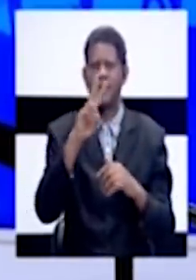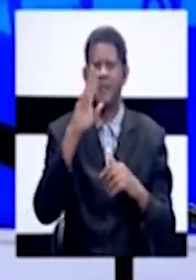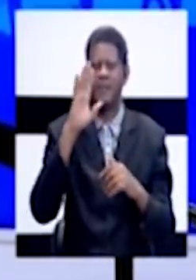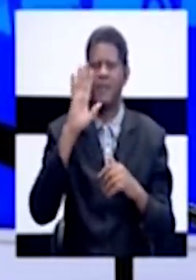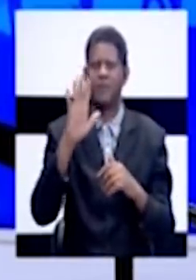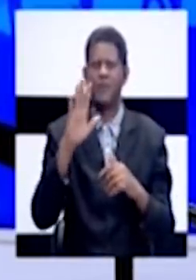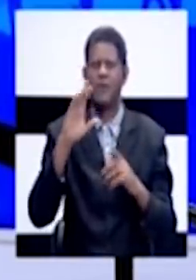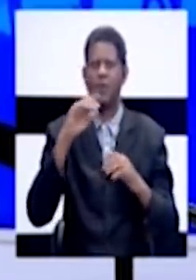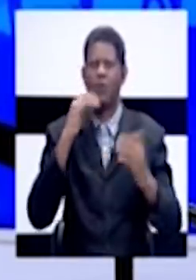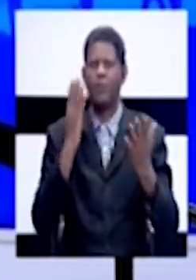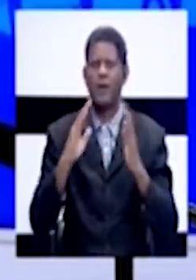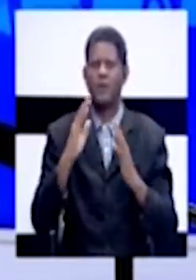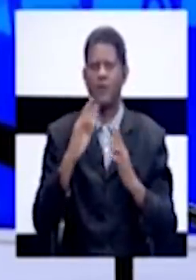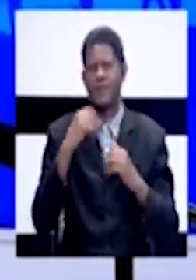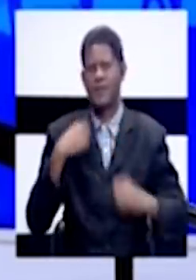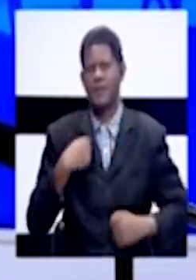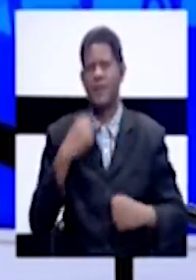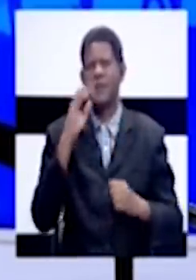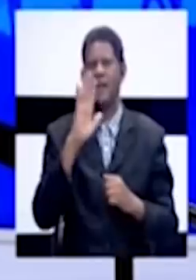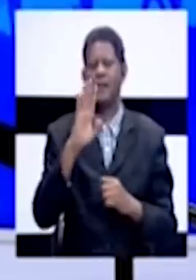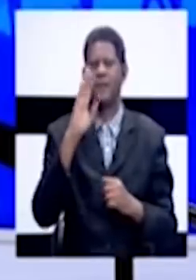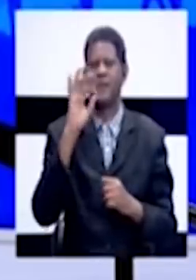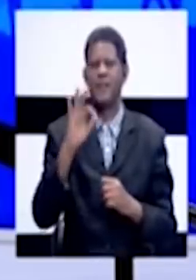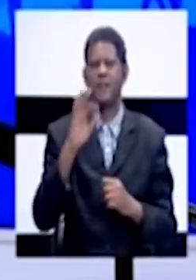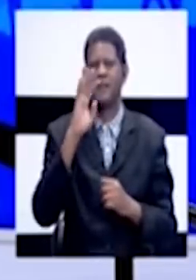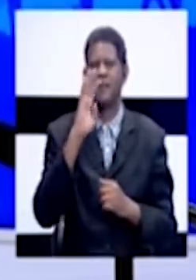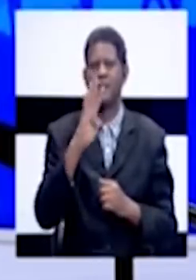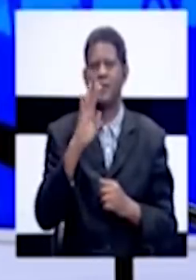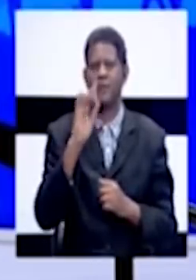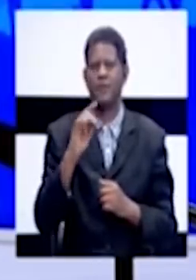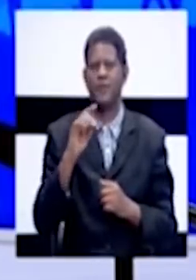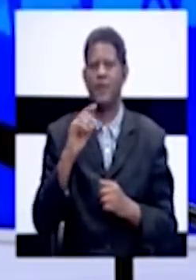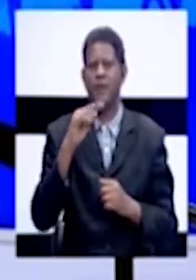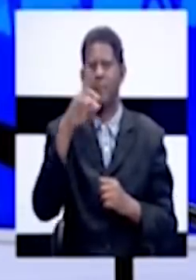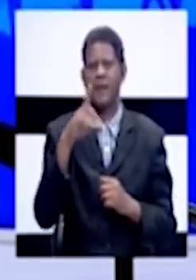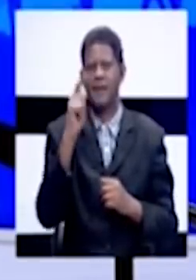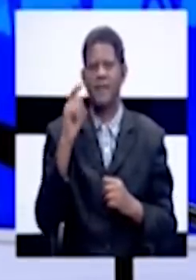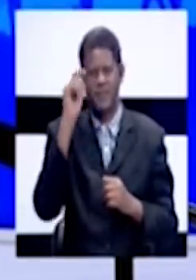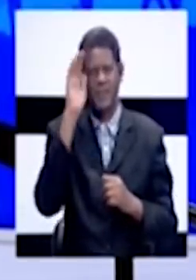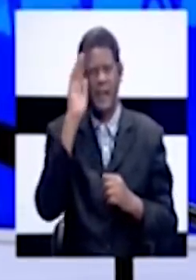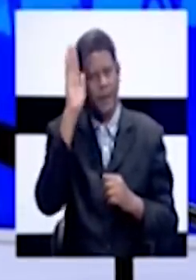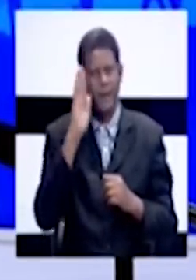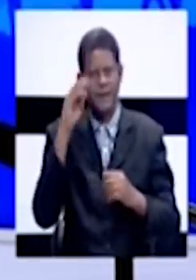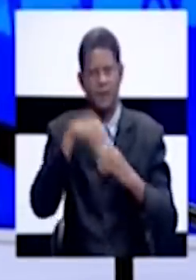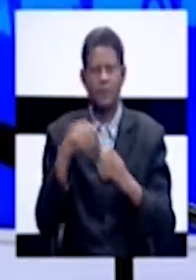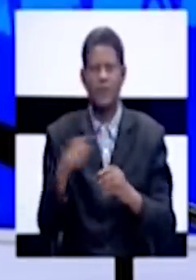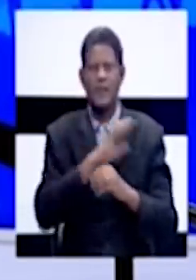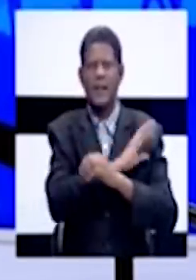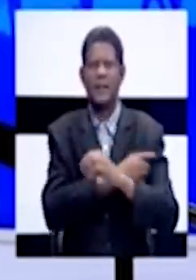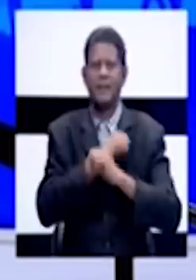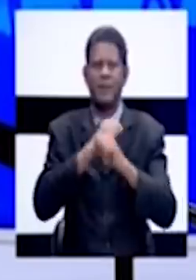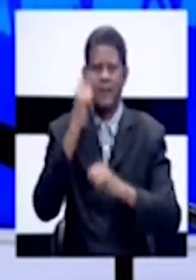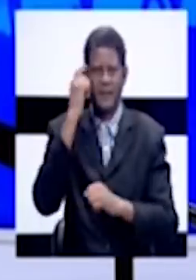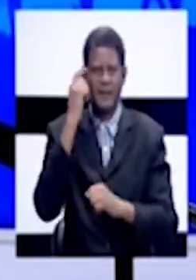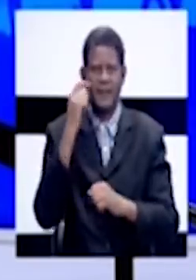حمشتن كوماندو كفلسراويت أربعان شعاتة أربعان كلتن ميكنايزر كفلسراويت شعبية زخطتون تخنو حيلتات مكلغال تقراي قبل علز